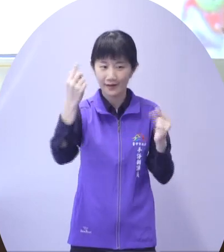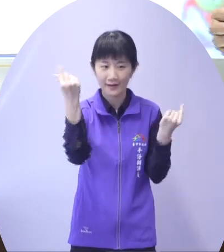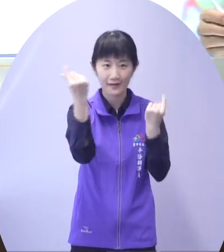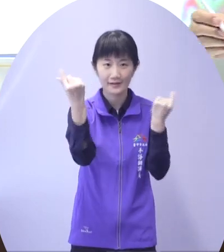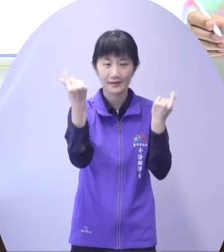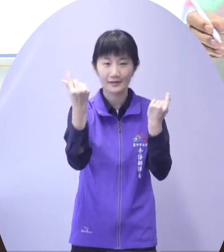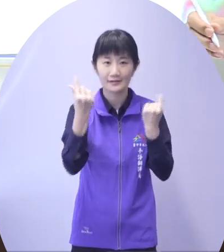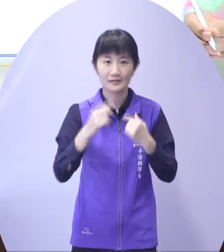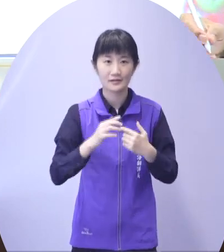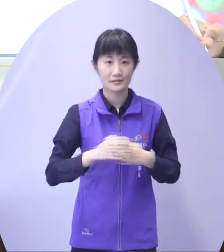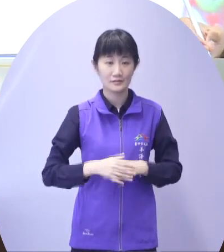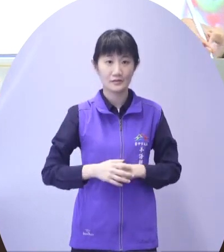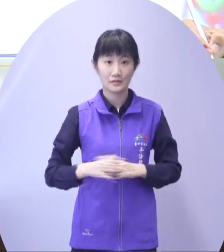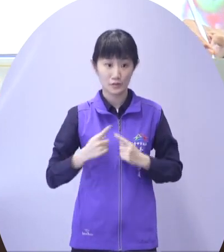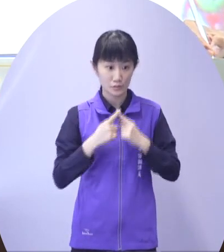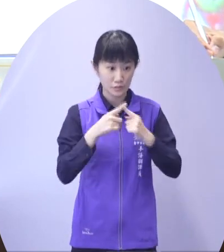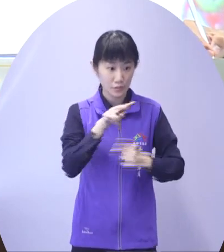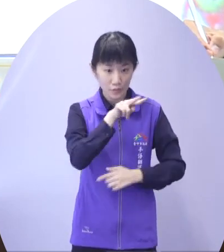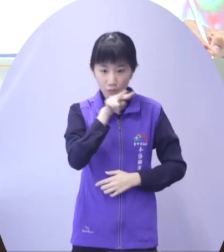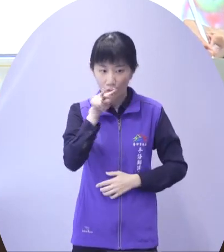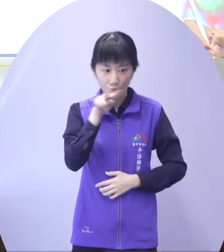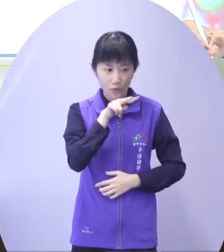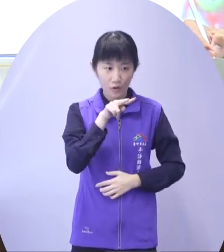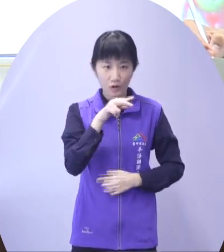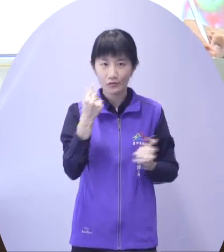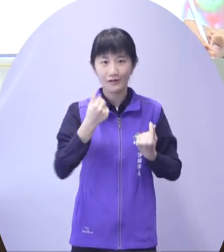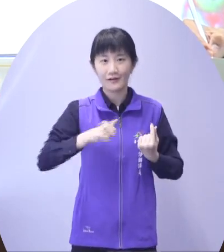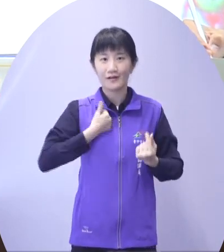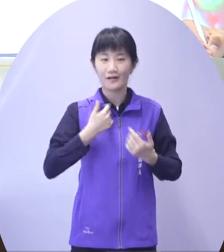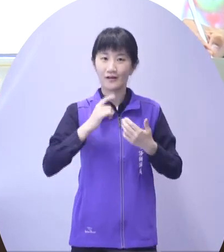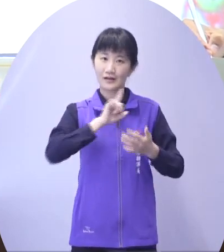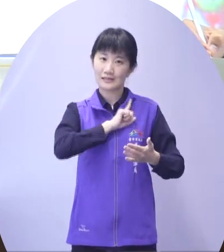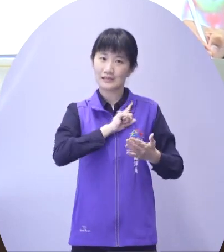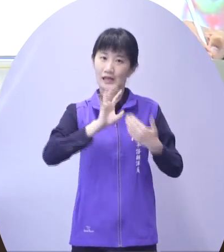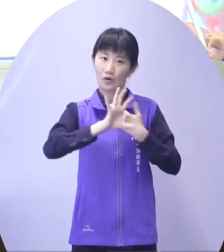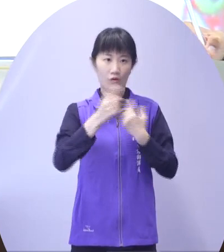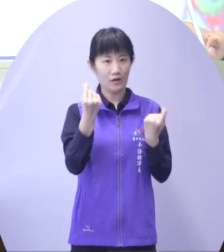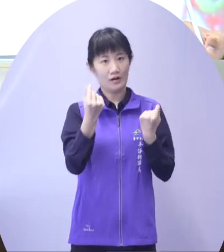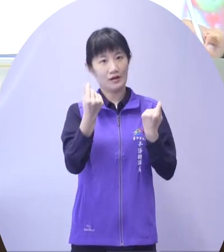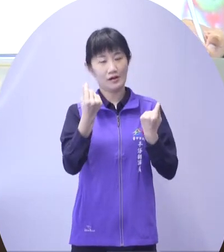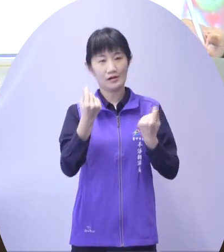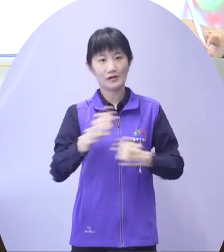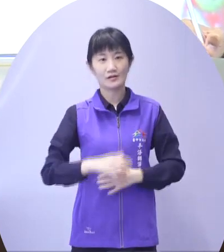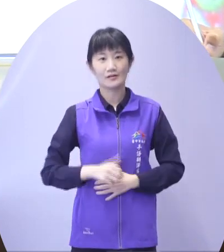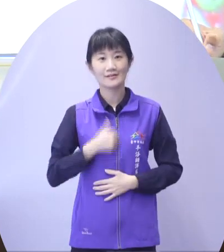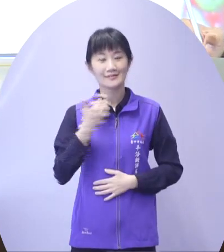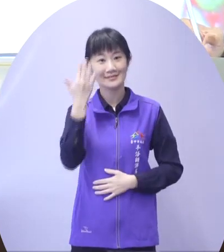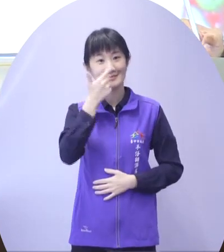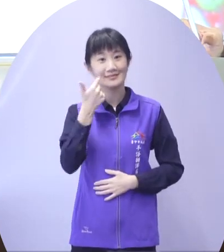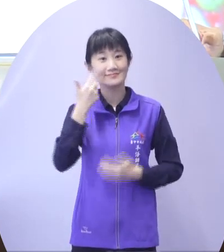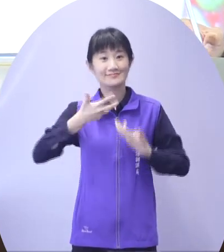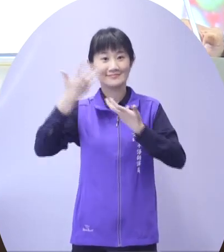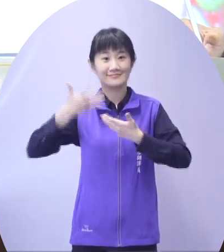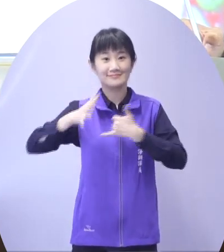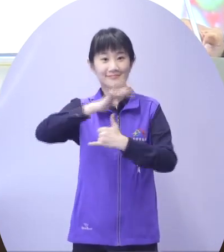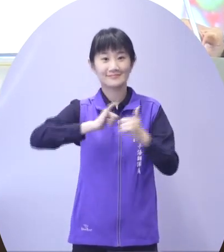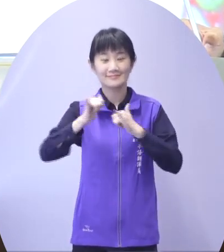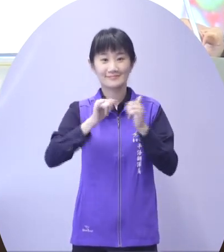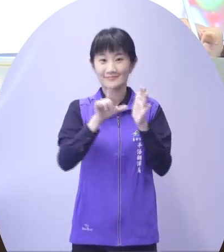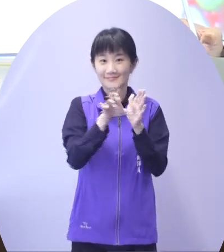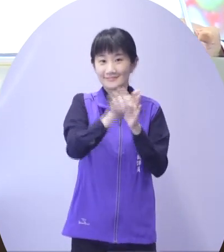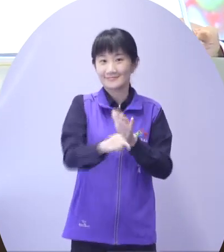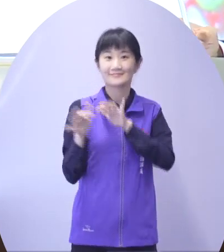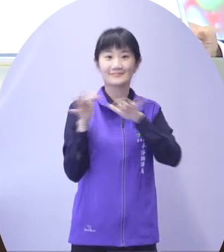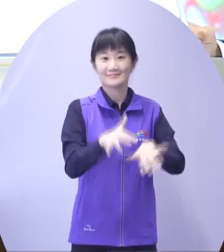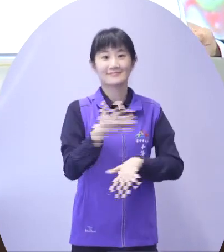旅游，因为你到那个区，你会觉得你真的到了国外哈，非常的漂亮。那所以欢迎全国的民众哈，把握我